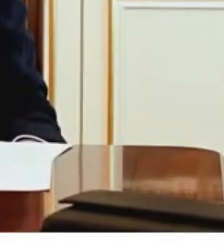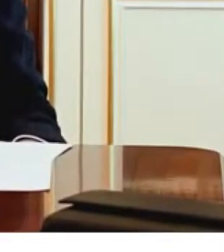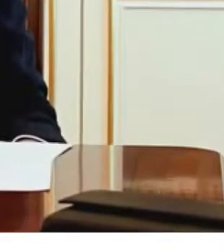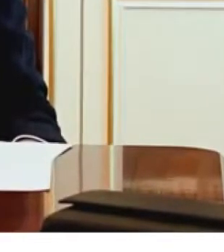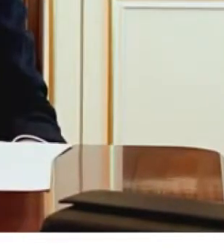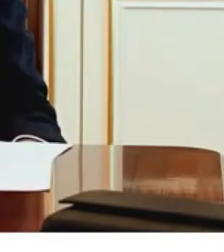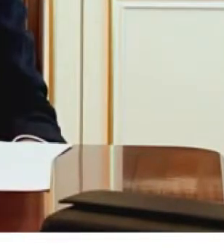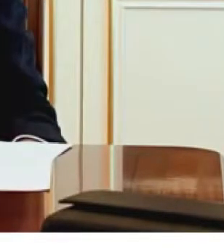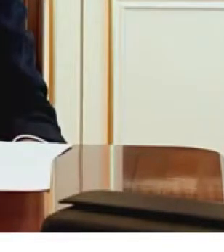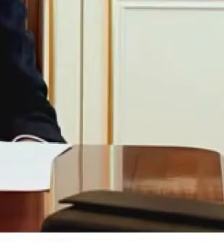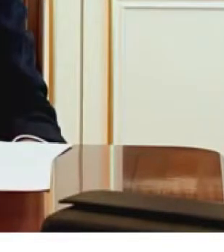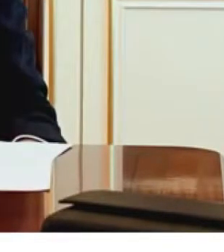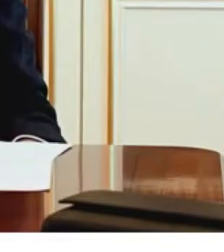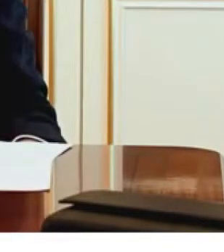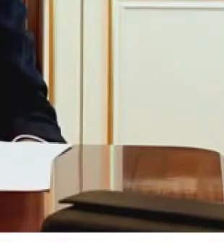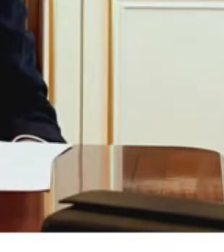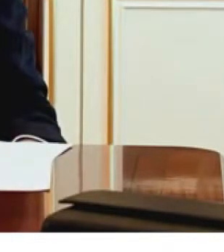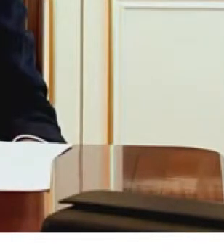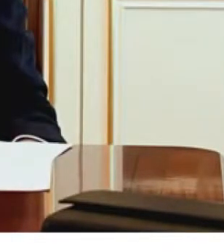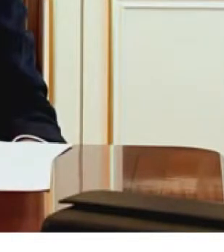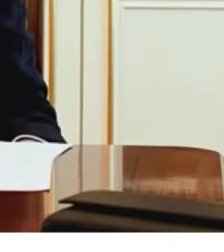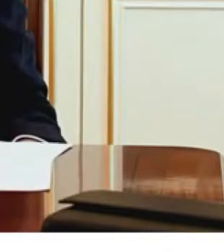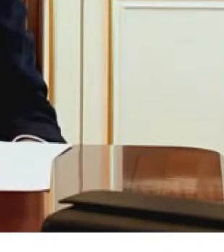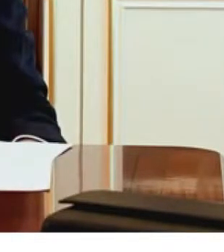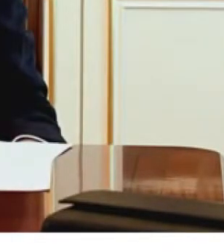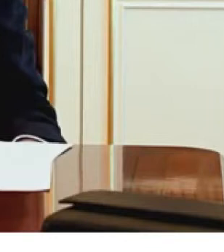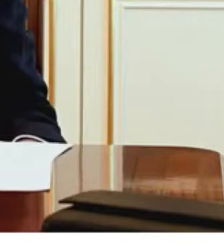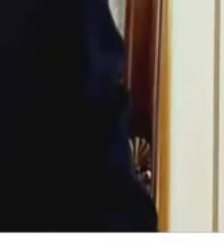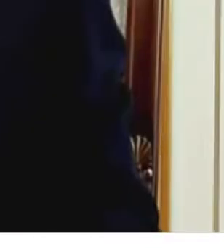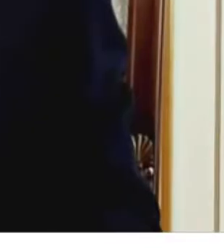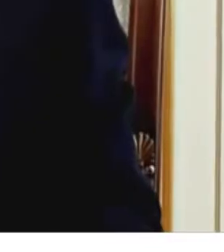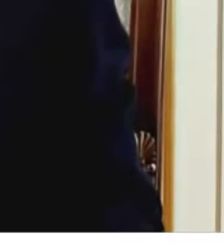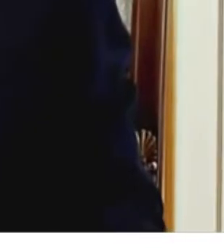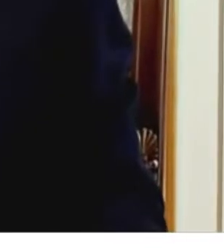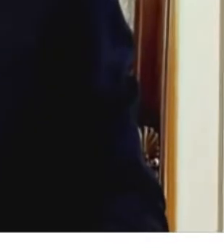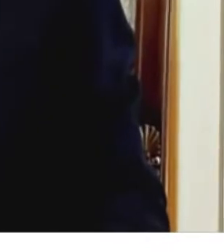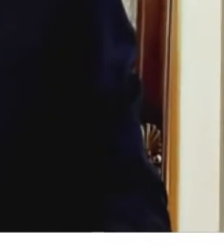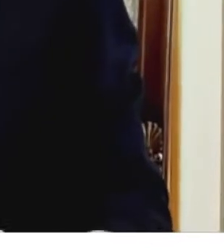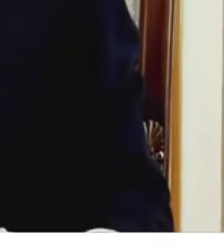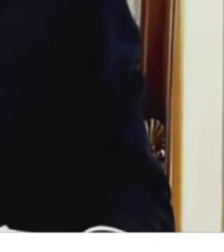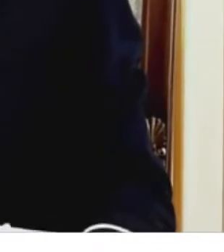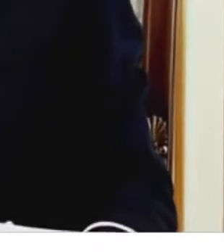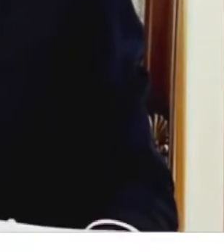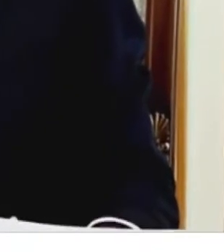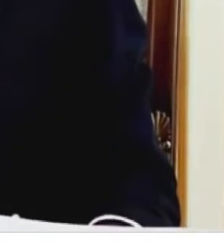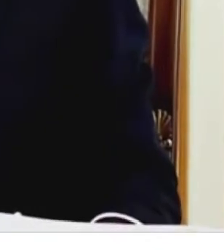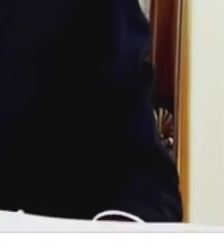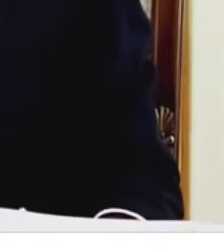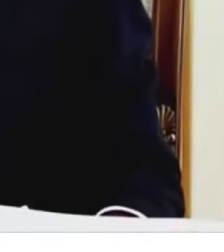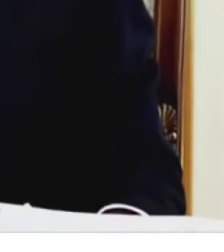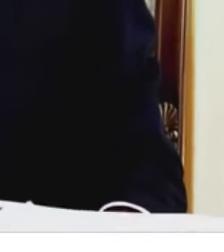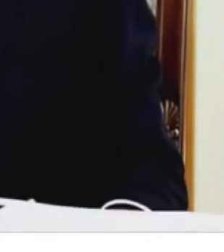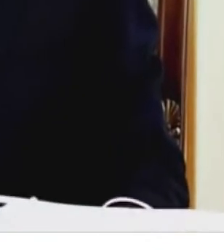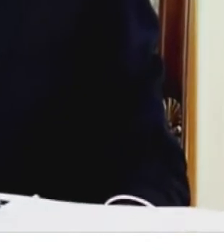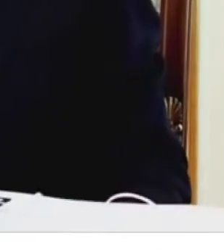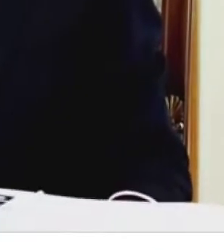этом заявил министр Бейбут Атамкулов во время приема у главы государства. Также президент принял министра торговли и интеграции. Бахыт